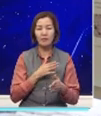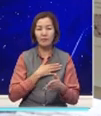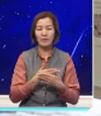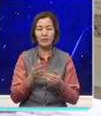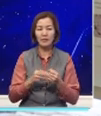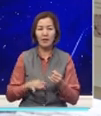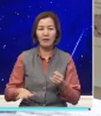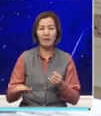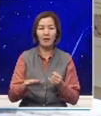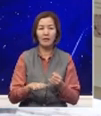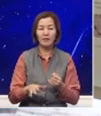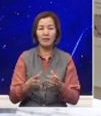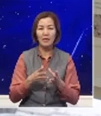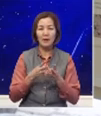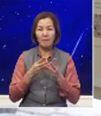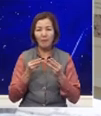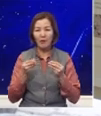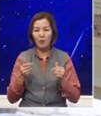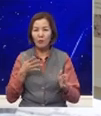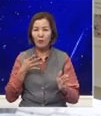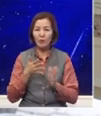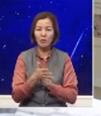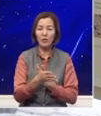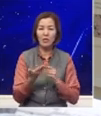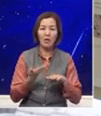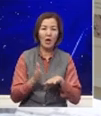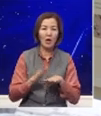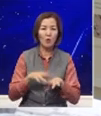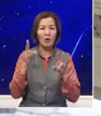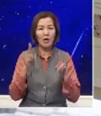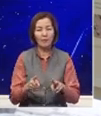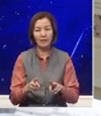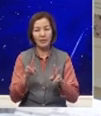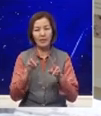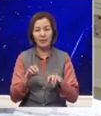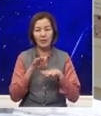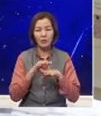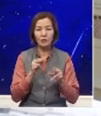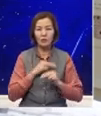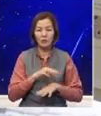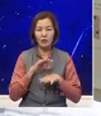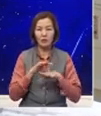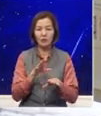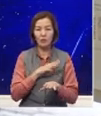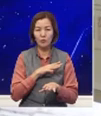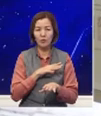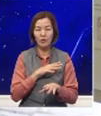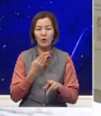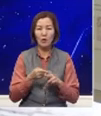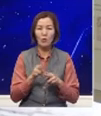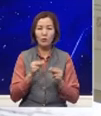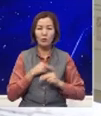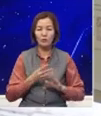аймағын балқумен өтетін ауыр апаттар процестерін зерттеу жұмыстары жүргізілуде. Осы жұмыстардың